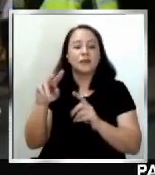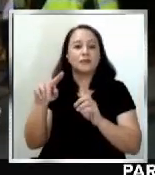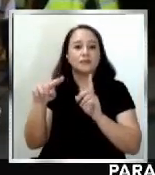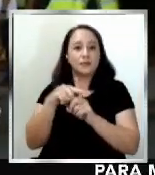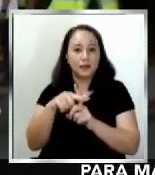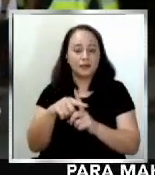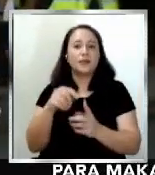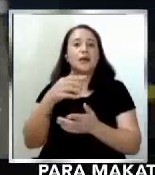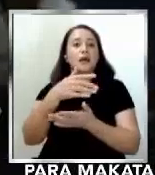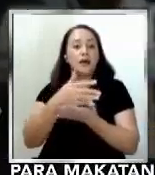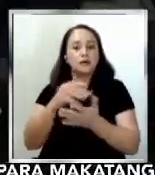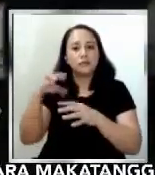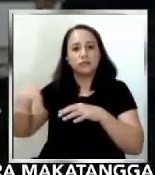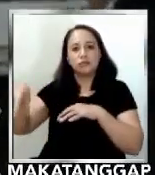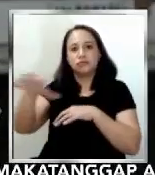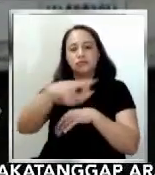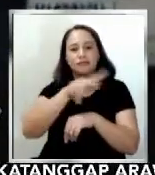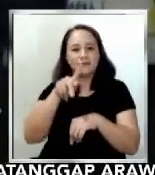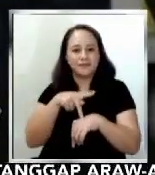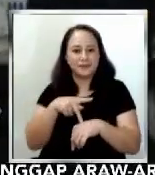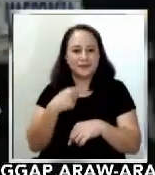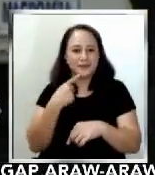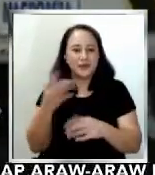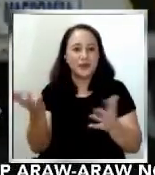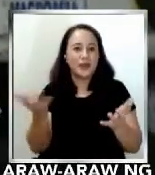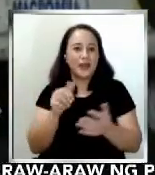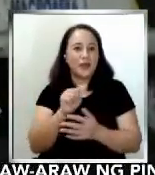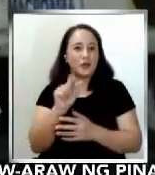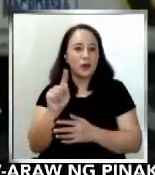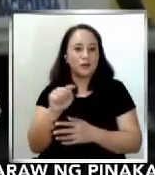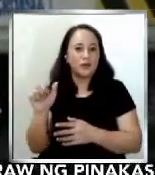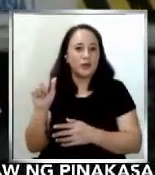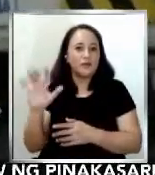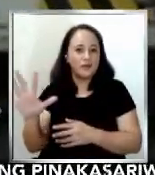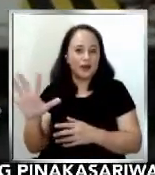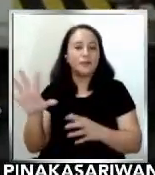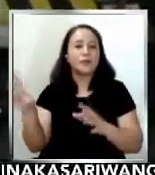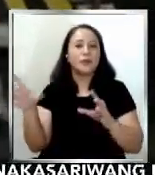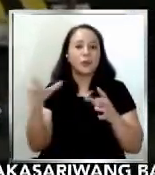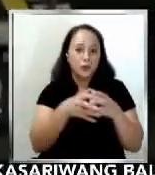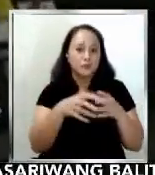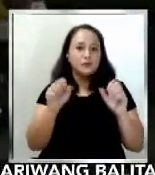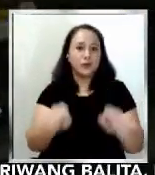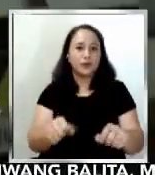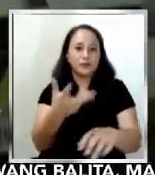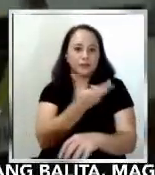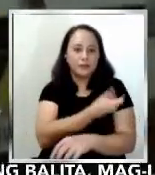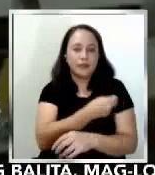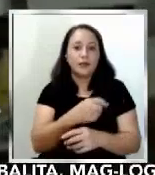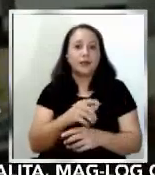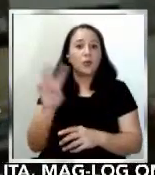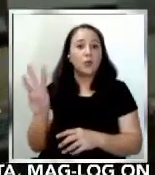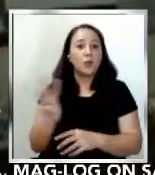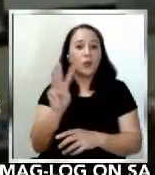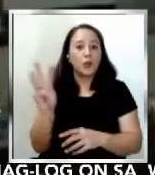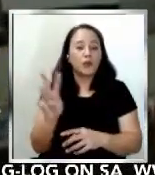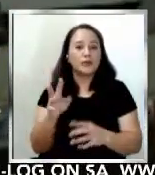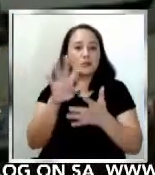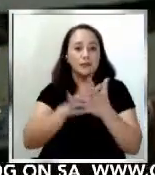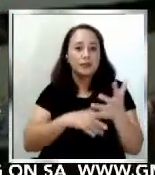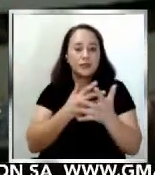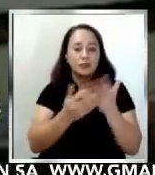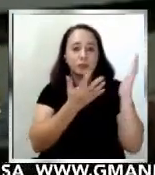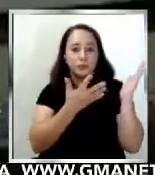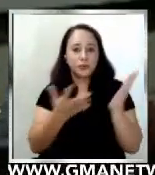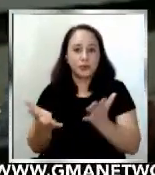pang bahagi ng bansa kung saan A1 hanggang A5 category ang makatatanggap. Nitong Miyerkules, nakatakda ang delivery ng naturang